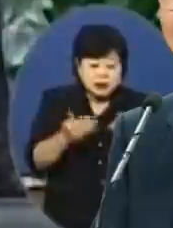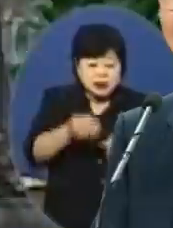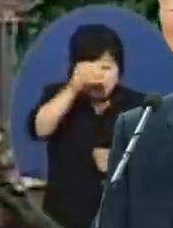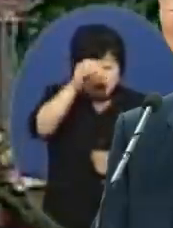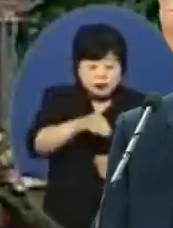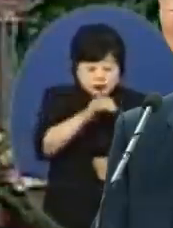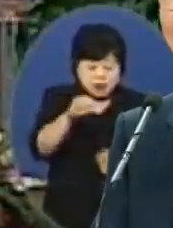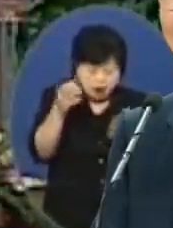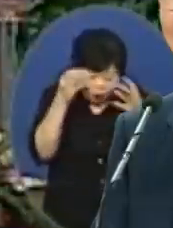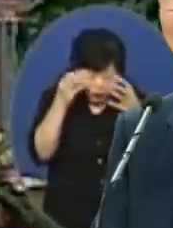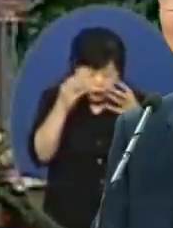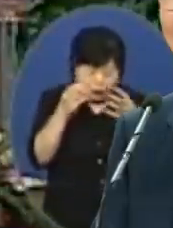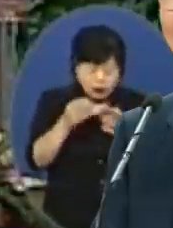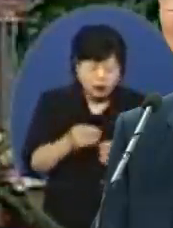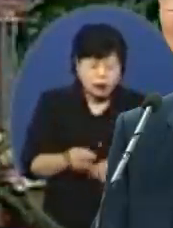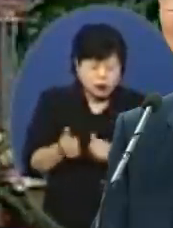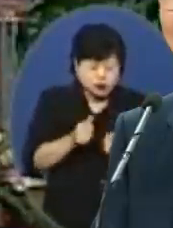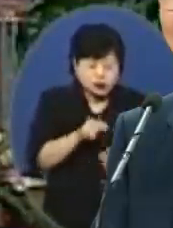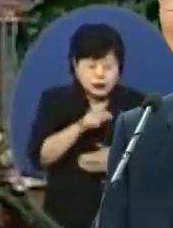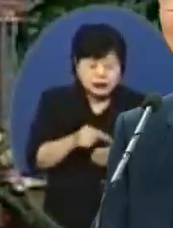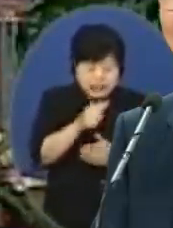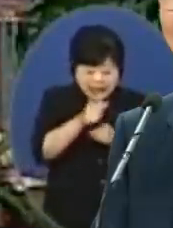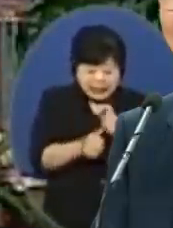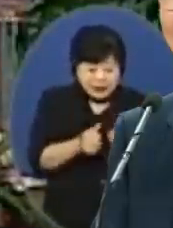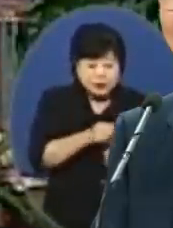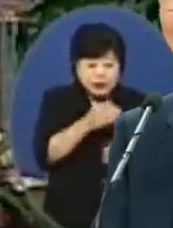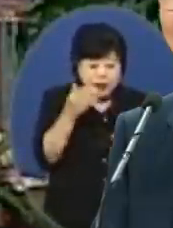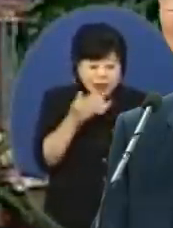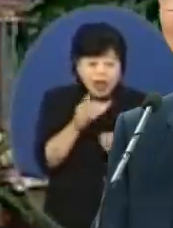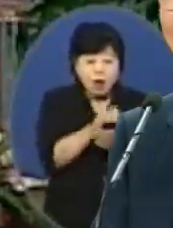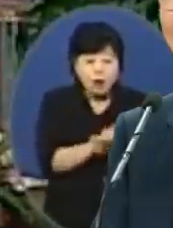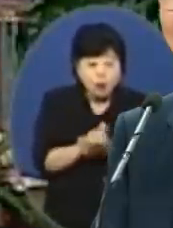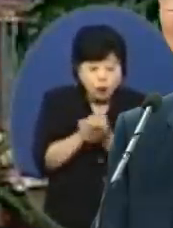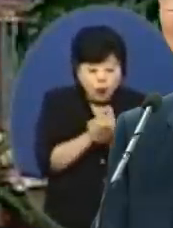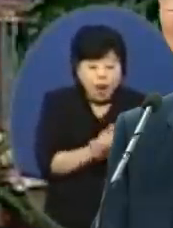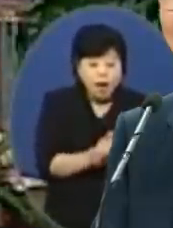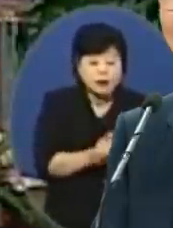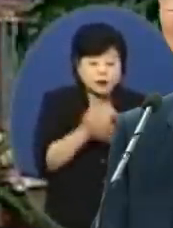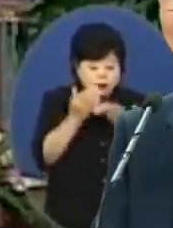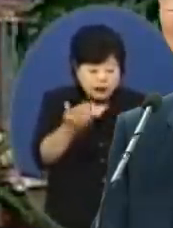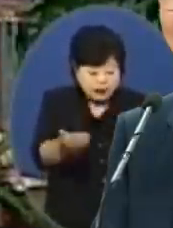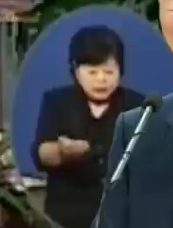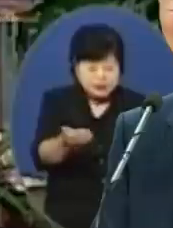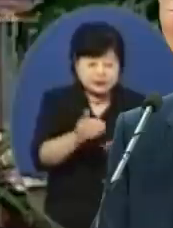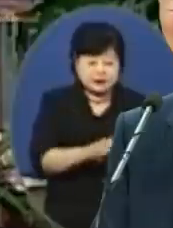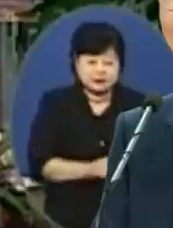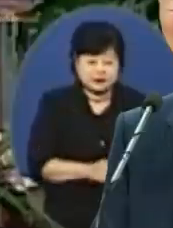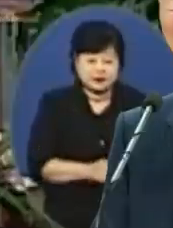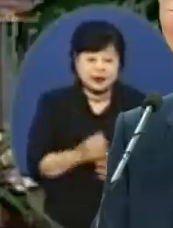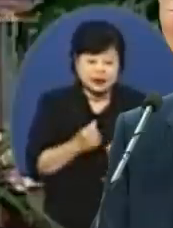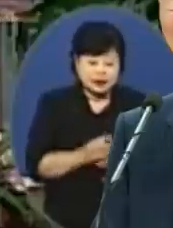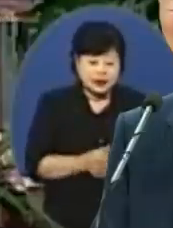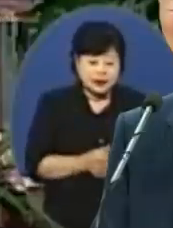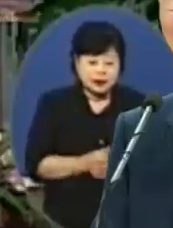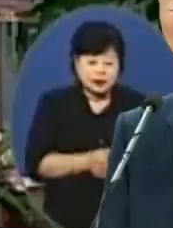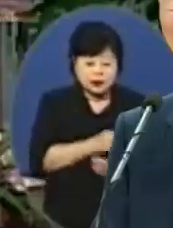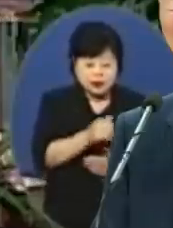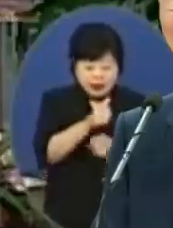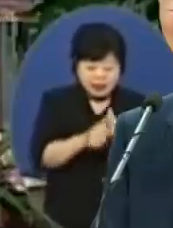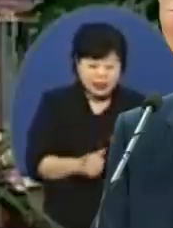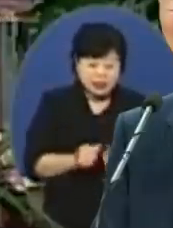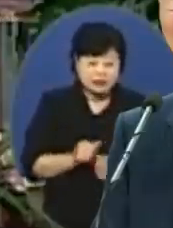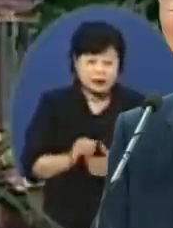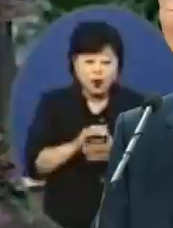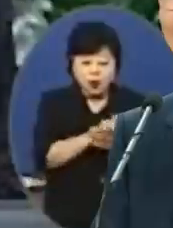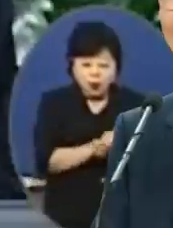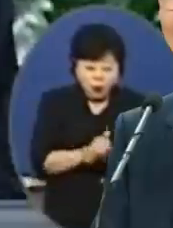십자가의 고통과 처절한 죽음 안에서 하나님은 우리에게 화해의 두 손을 내미셨습니다. 그러므로 우리와 하나님과 화해했다는